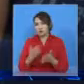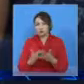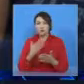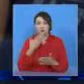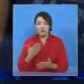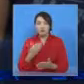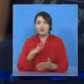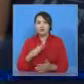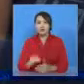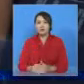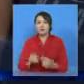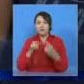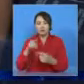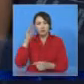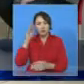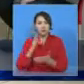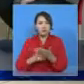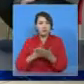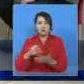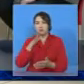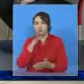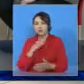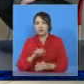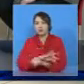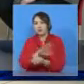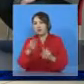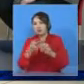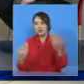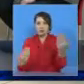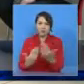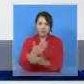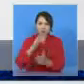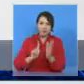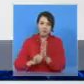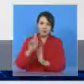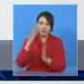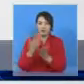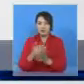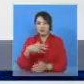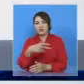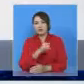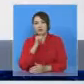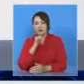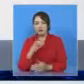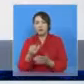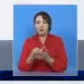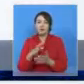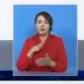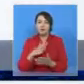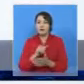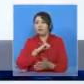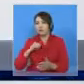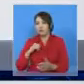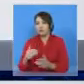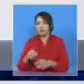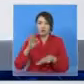сынап, қарсы ойды дәлелдеп уақыт өткізген шақта коронавирус қайта өршіді. Бұл жолы ПТР сынама оң мән көрсетіп, өзінің